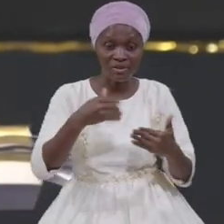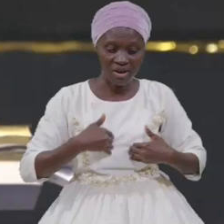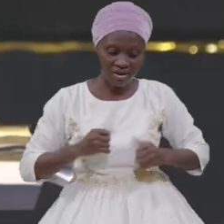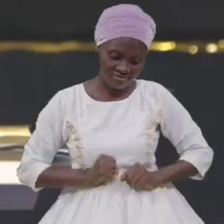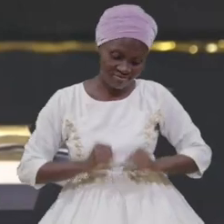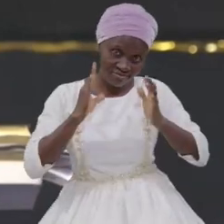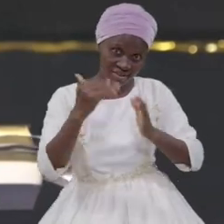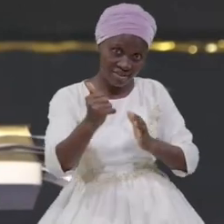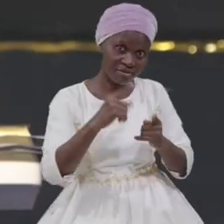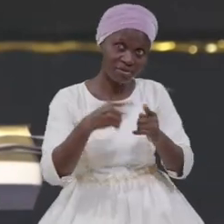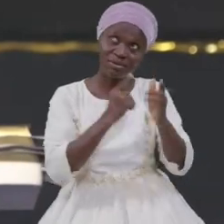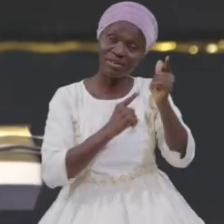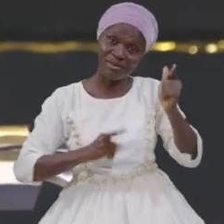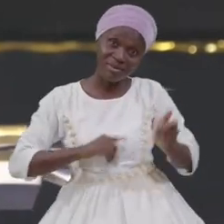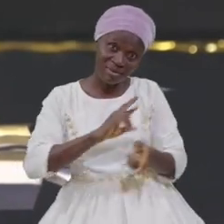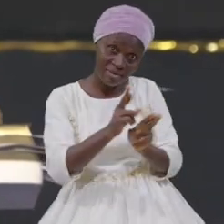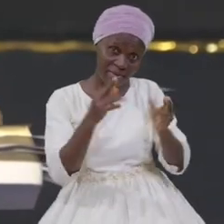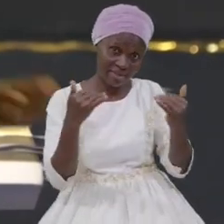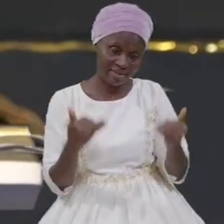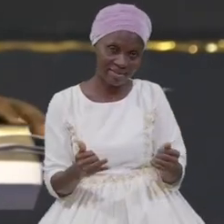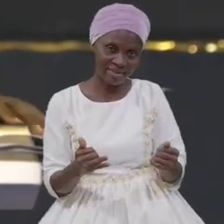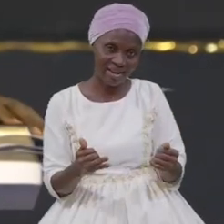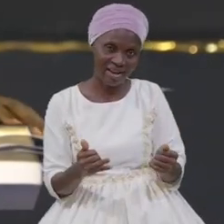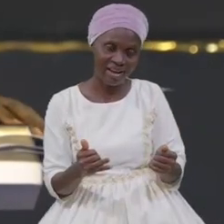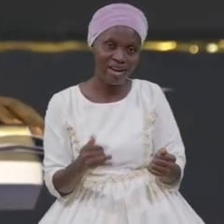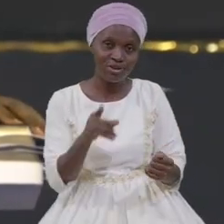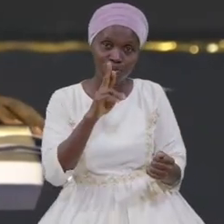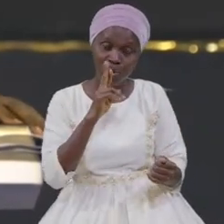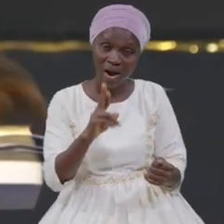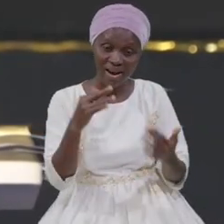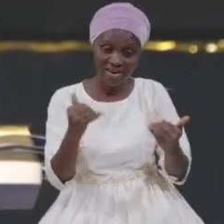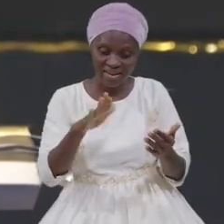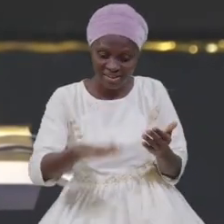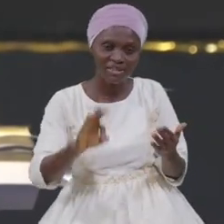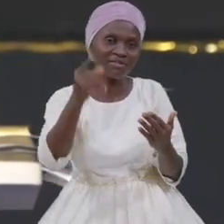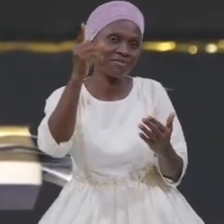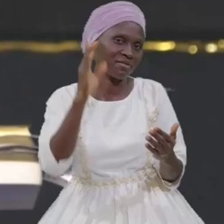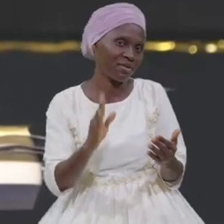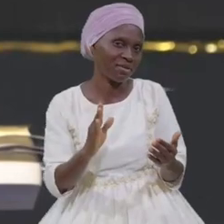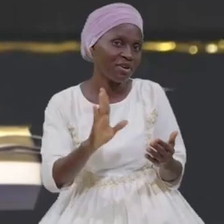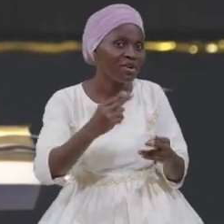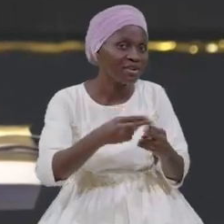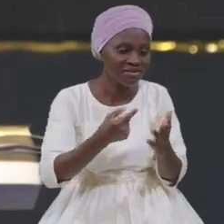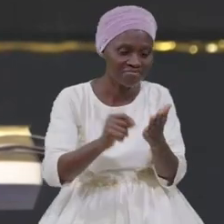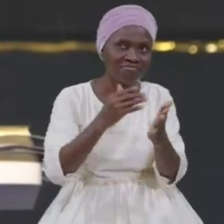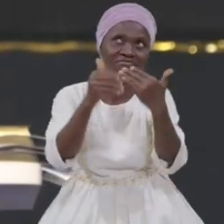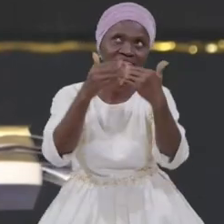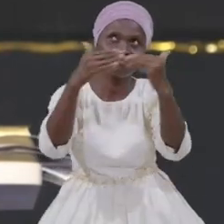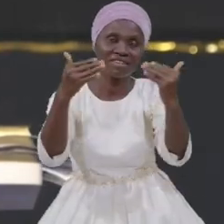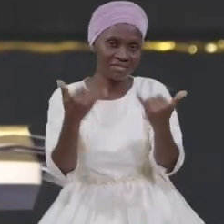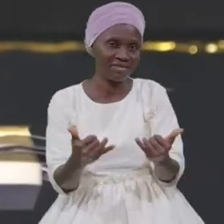êtes affranchi, vous êtes sauvé. Vos noms sont écrits au ciel.